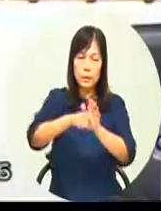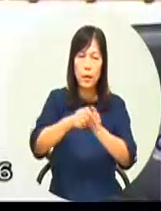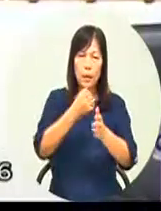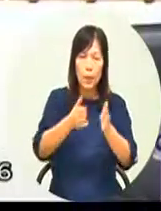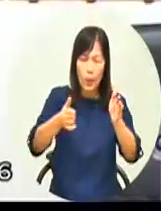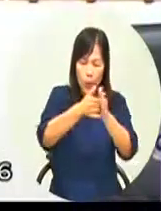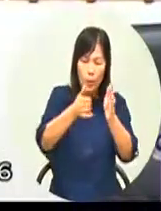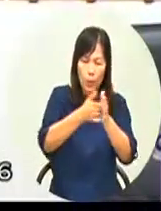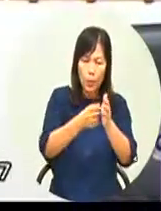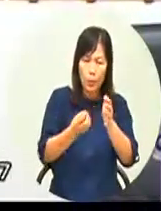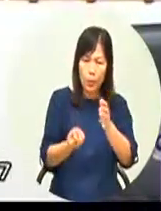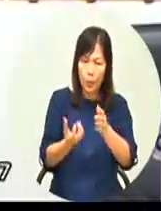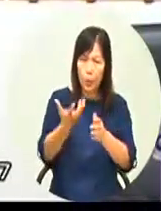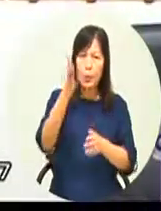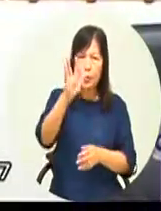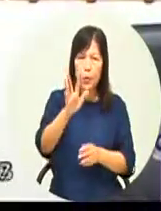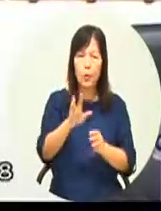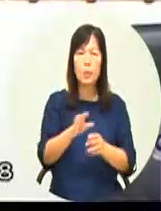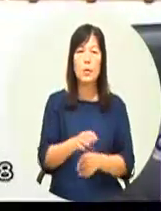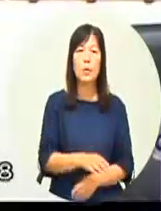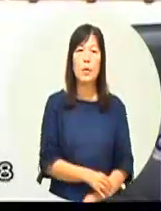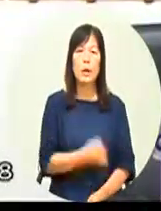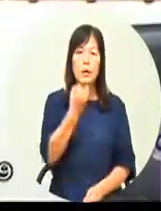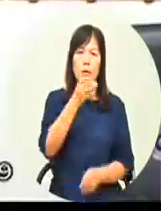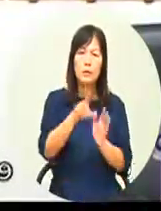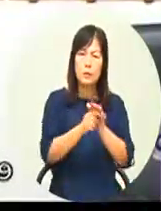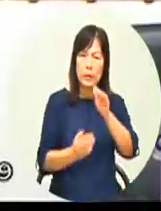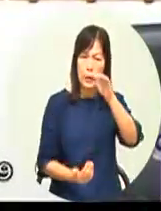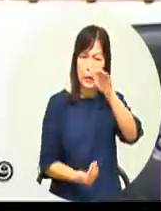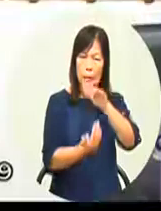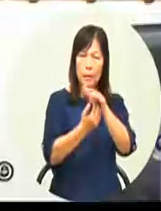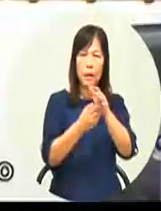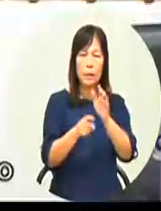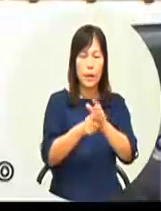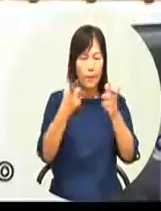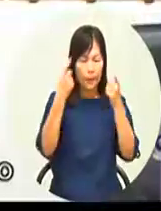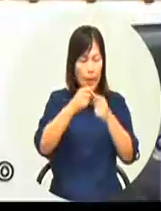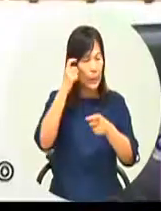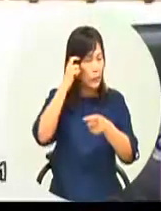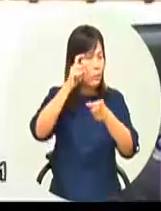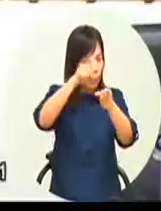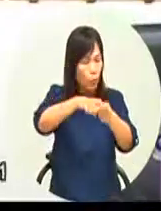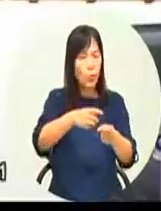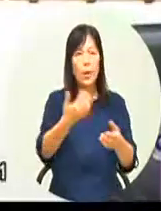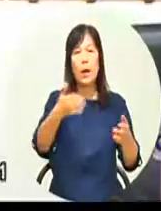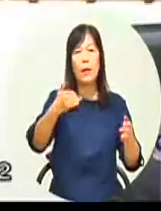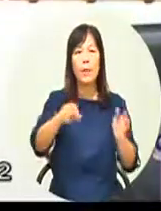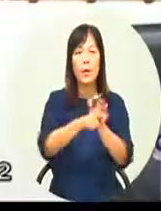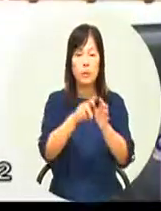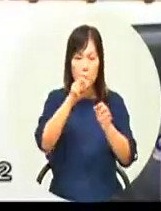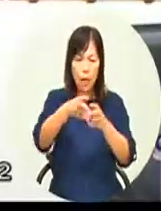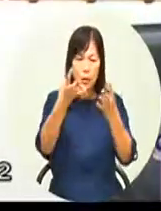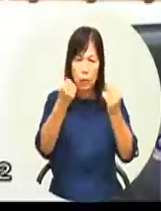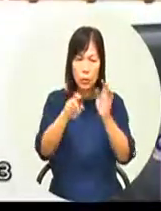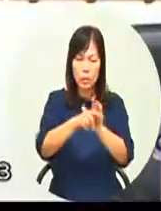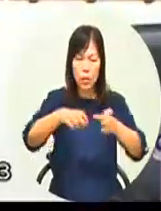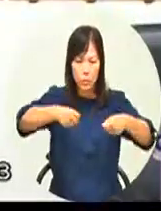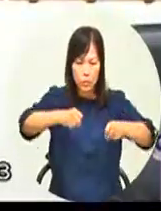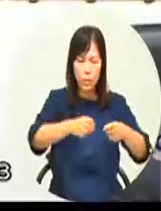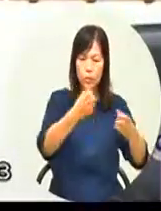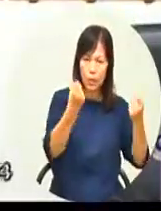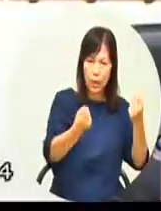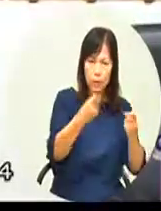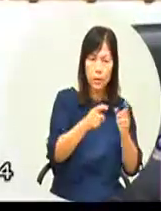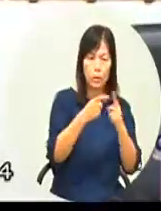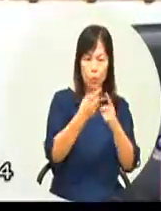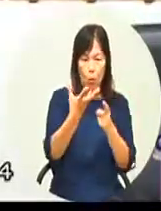有提升了，但是还是没有到达那个预期的目标。刚刚也有看到数据，现在骑摩托车开车的人还是非